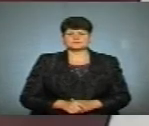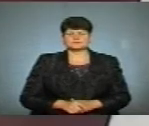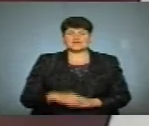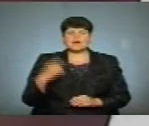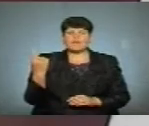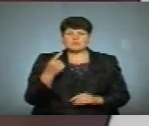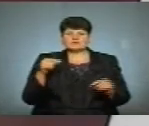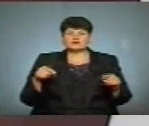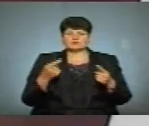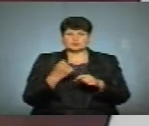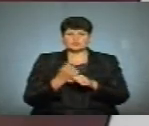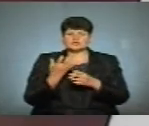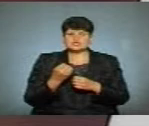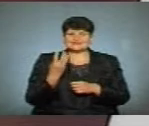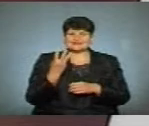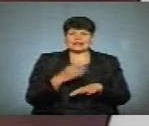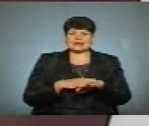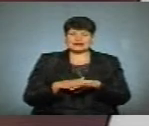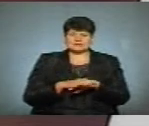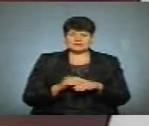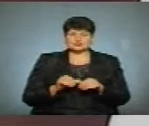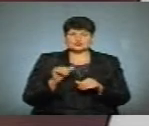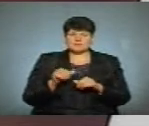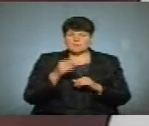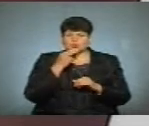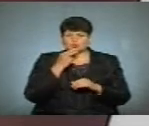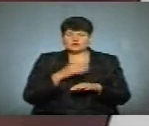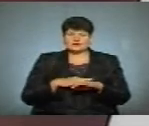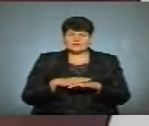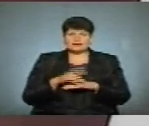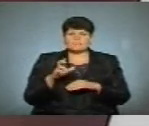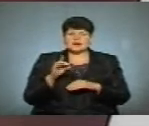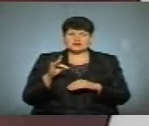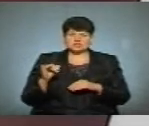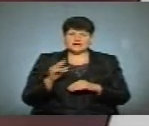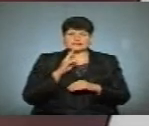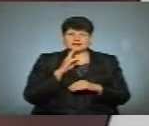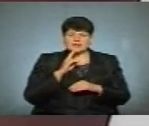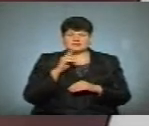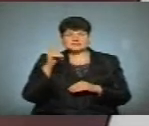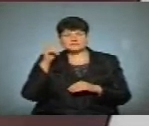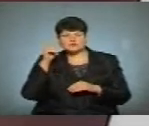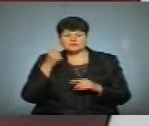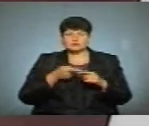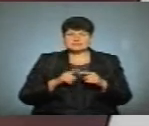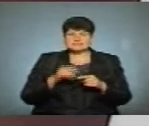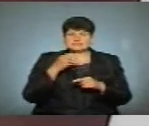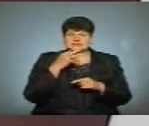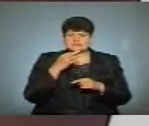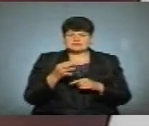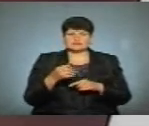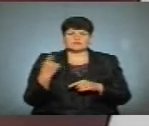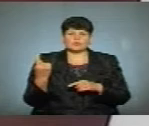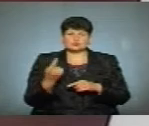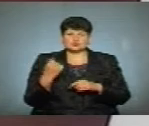В області відновили роботу ще 3 ринки. Зокрема, продуктові ринки в Бережанах, Кременці та Чорткові. Про це повідомила речниця обласного